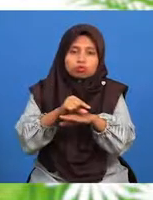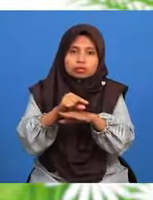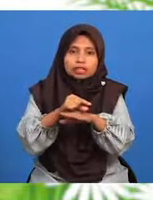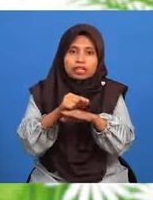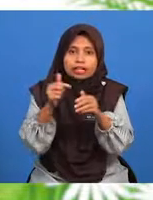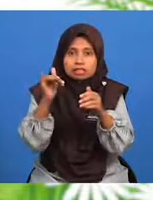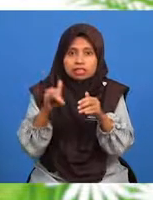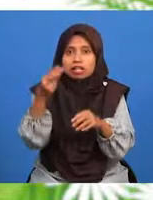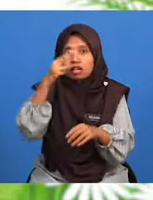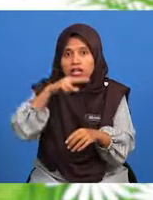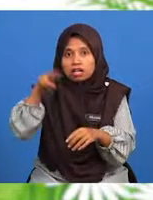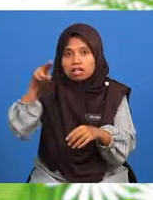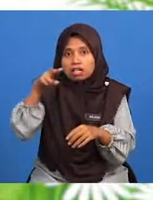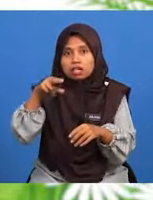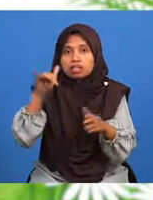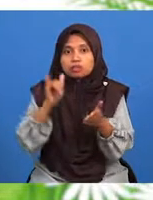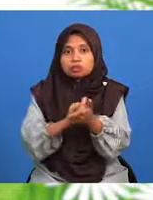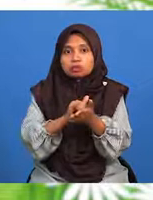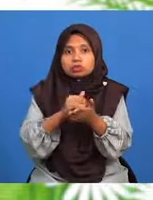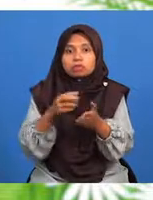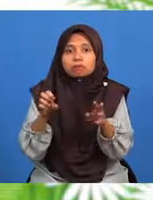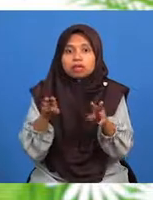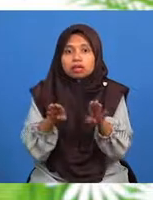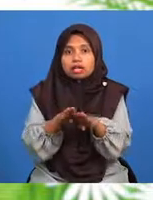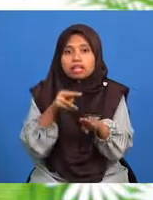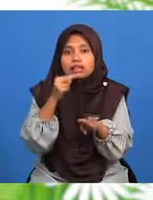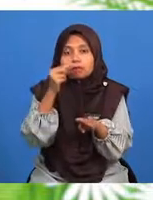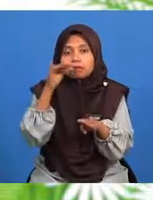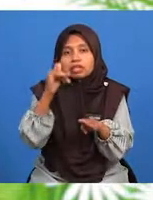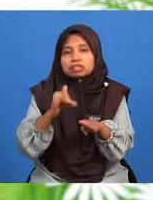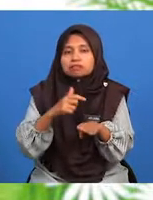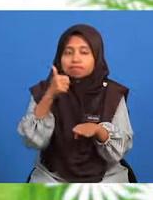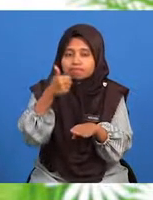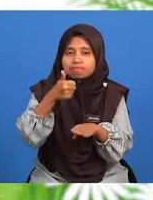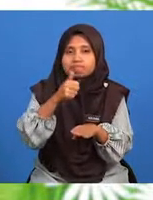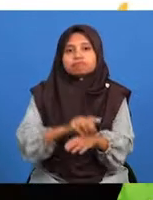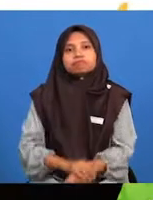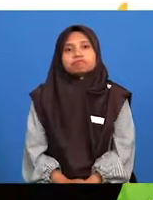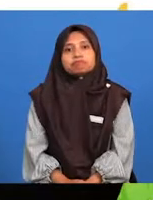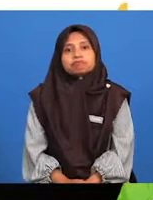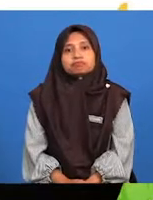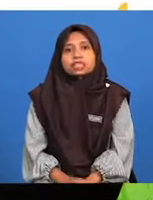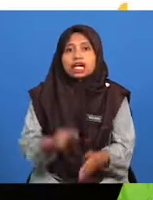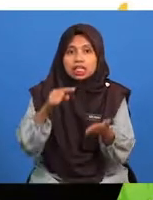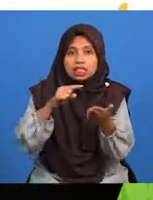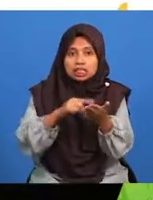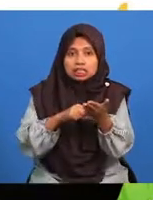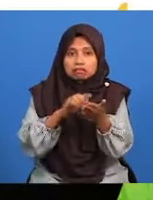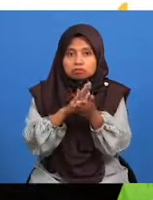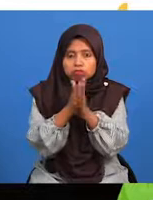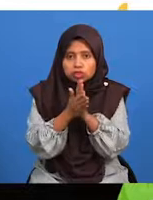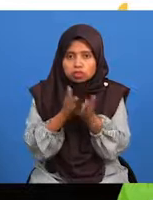itu sebagai nikmat yang lazat lagi baik kesudahannya. Ini menjadi